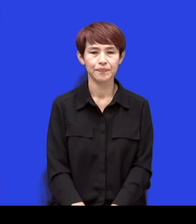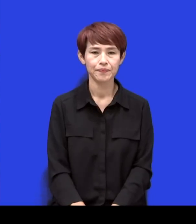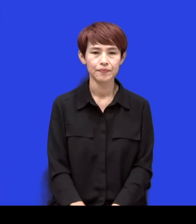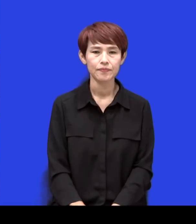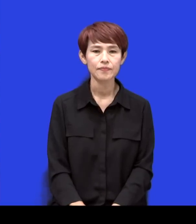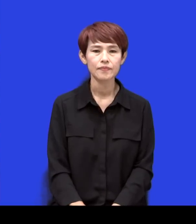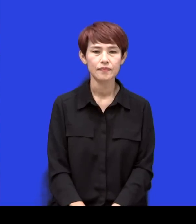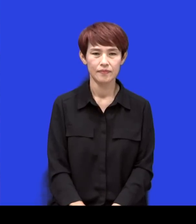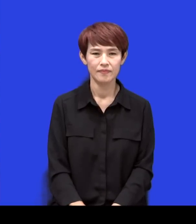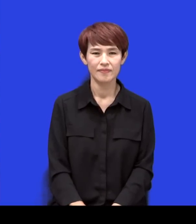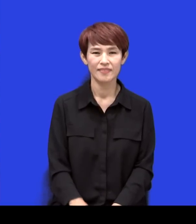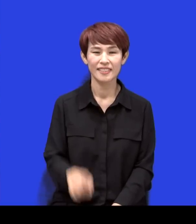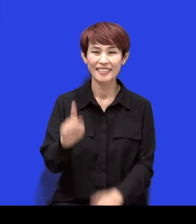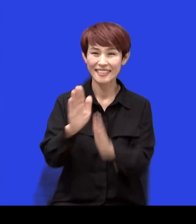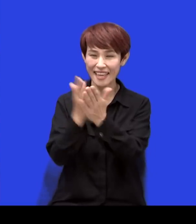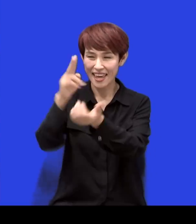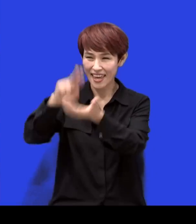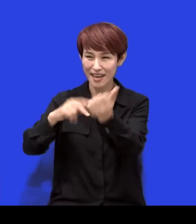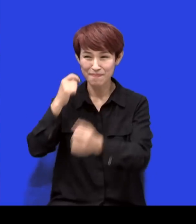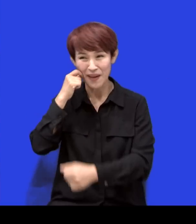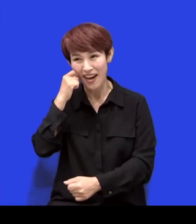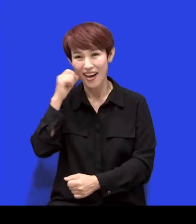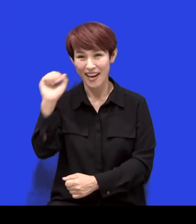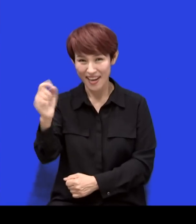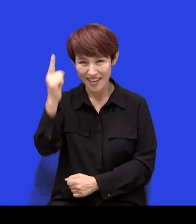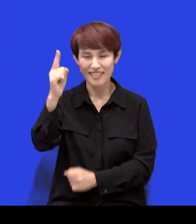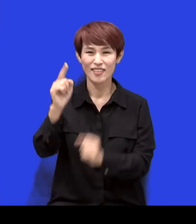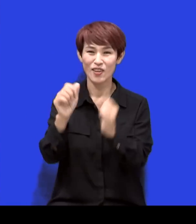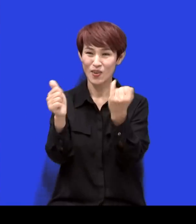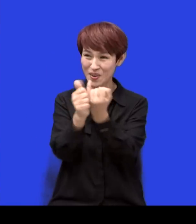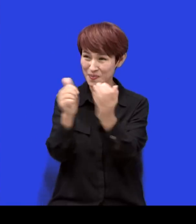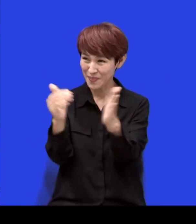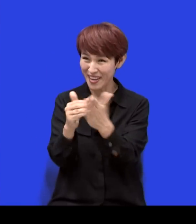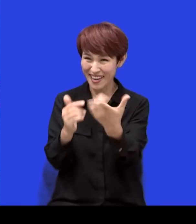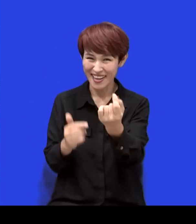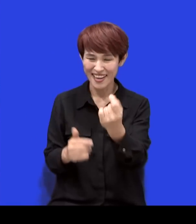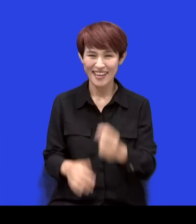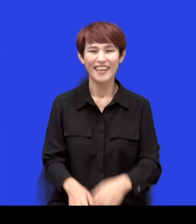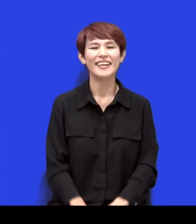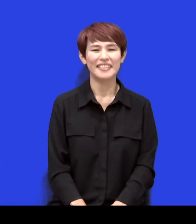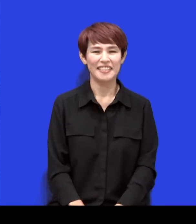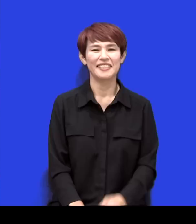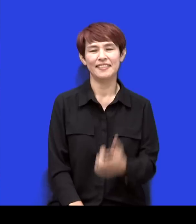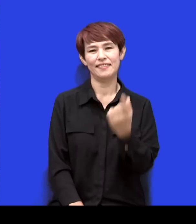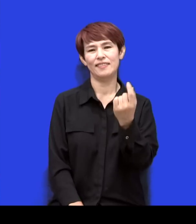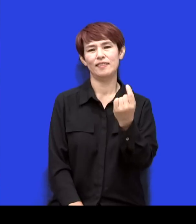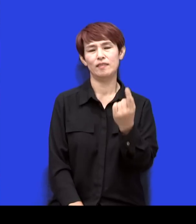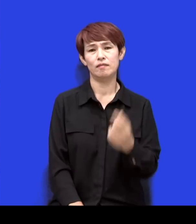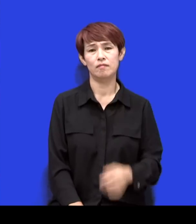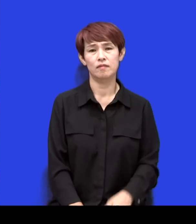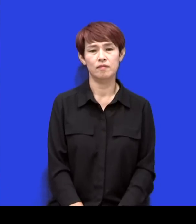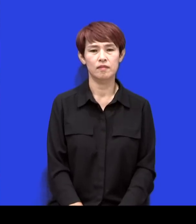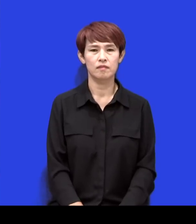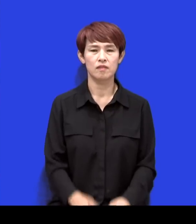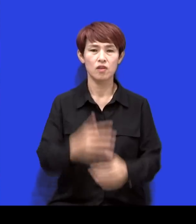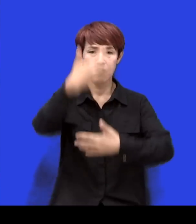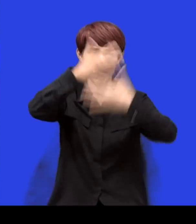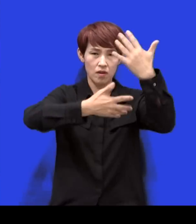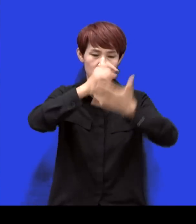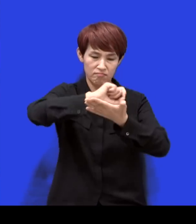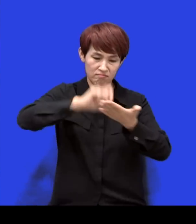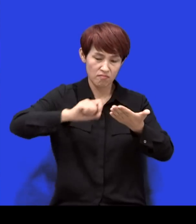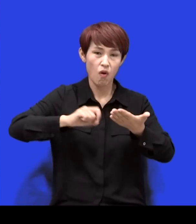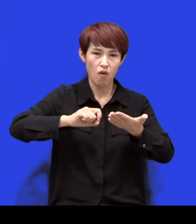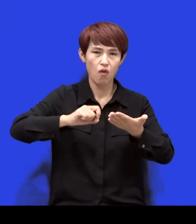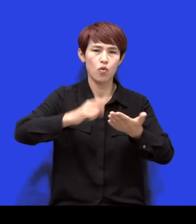그래서 덕분에 결혼도 덕분에 가고. 결혼했죠. 예, 그래서 망원동 이제 없었으면 계속 그냥 거기 고시원에 쉽지 있었어요. 않았죠. 예. 와. 근데 이제 이걸 이제 시나리오 쓰면 돈